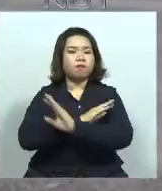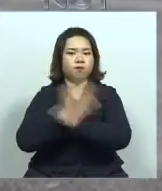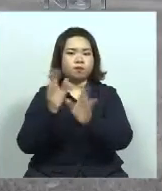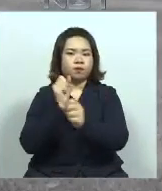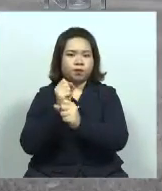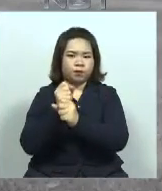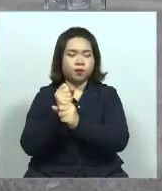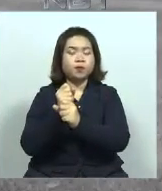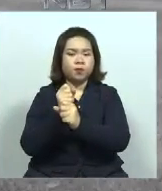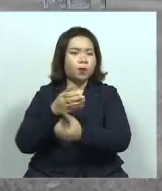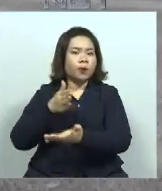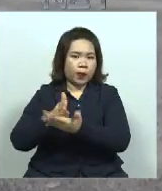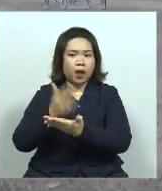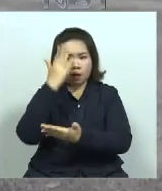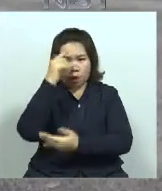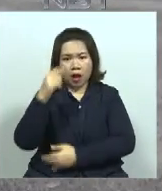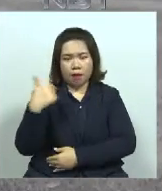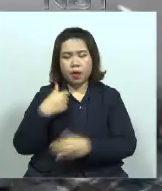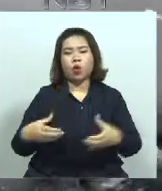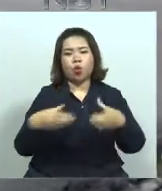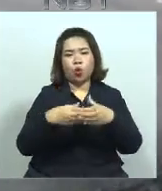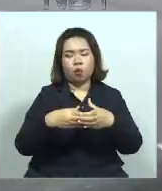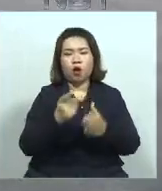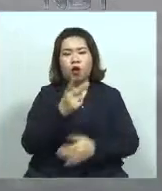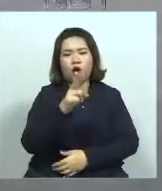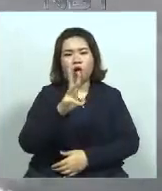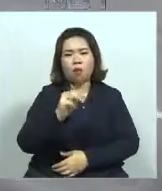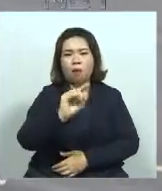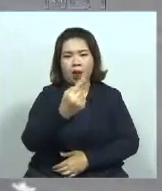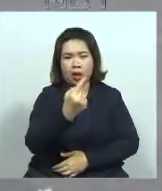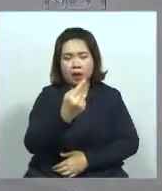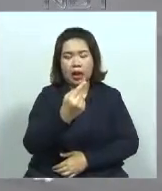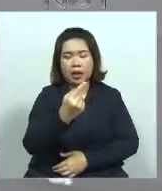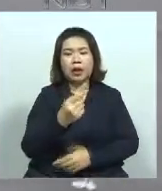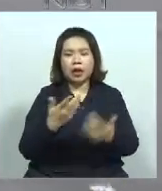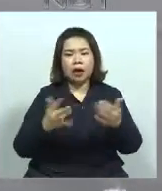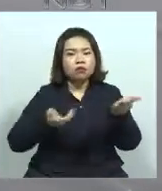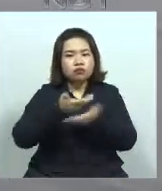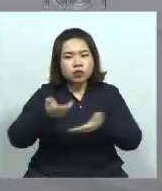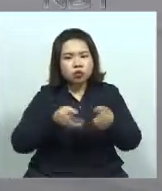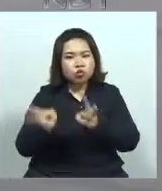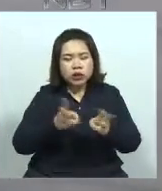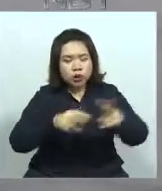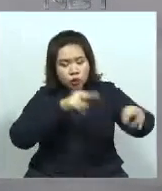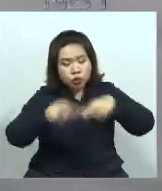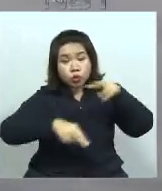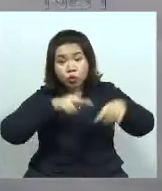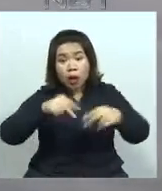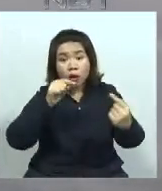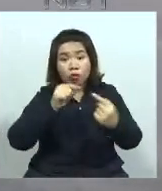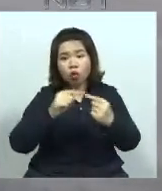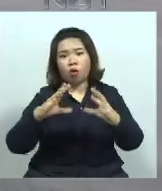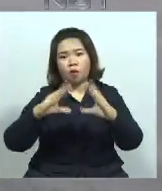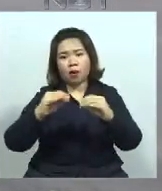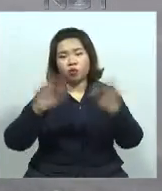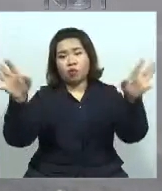การปฏิบัติหน้าที่หลังจากที่มีคณะรัฐมนตรีชุดใหม่แล้วแล้วก็หารือถึงการดูแลความสงบเรียบร้อยในช่วงของการ